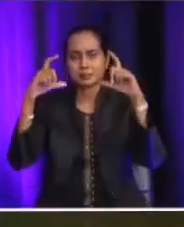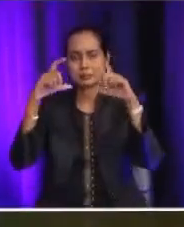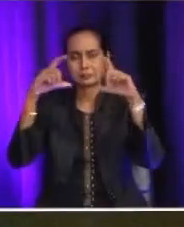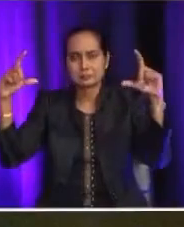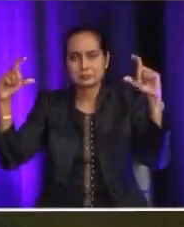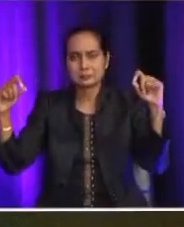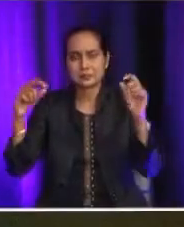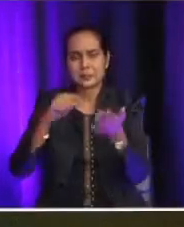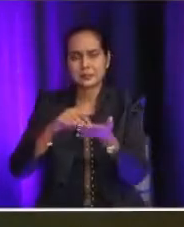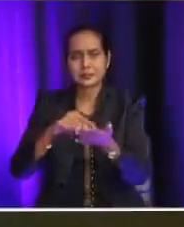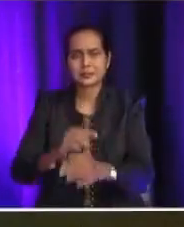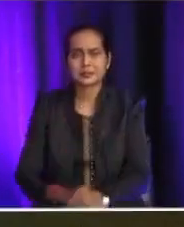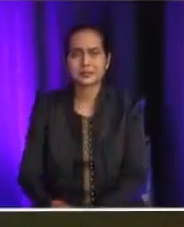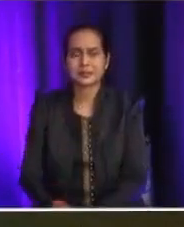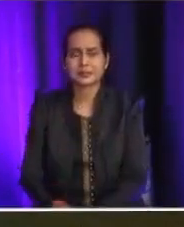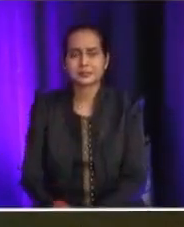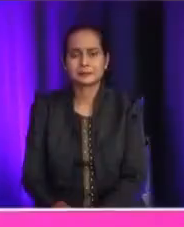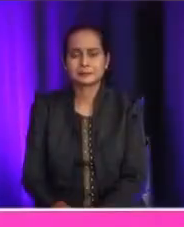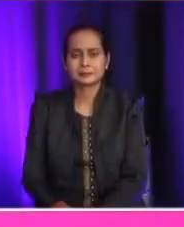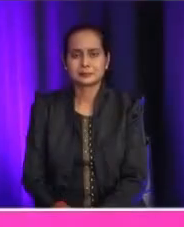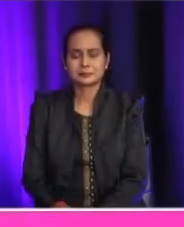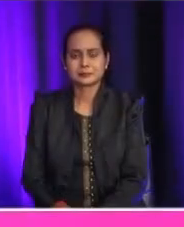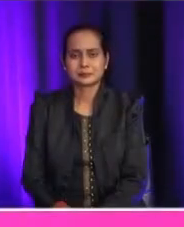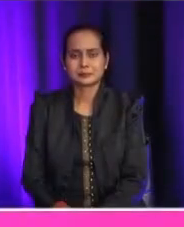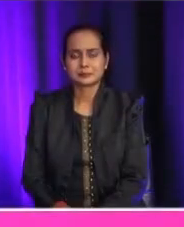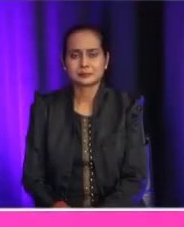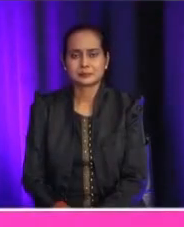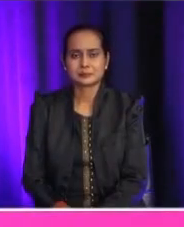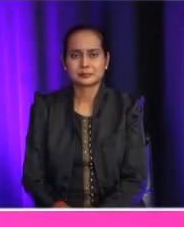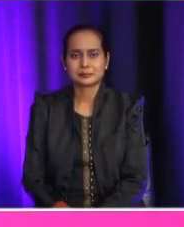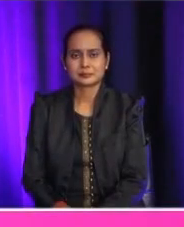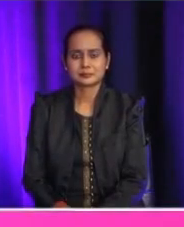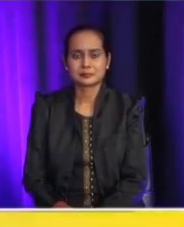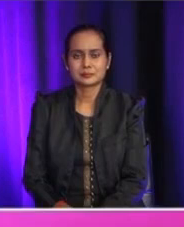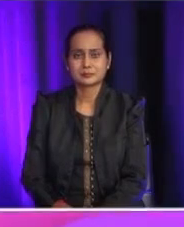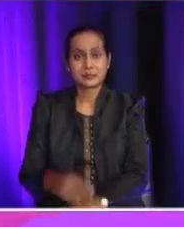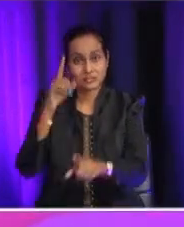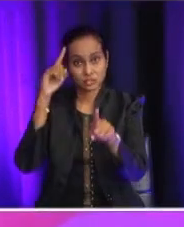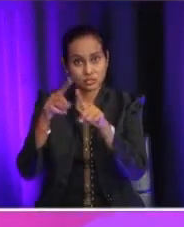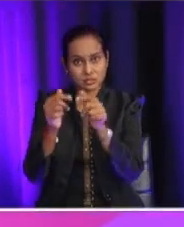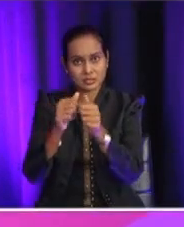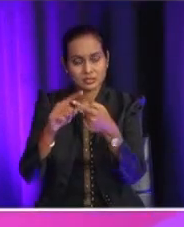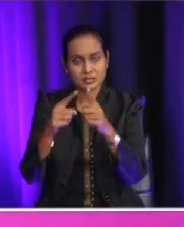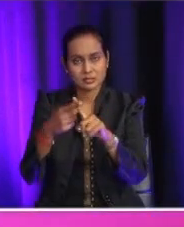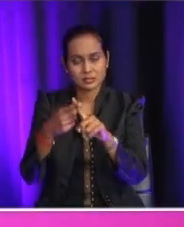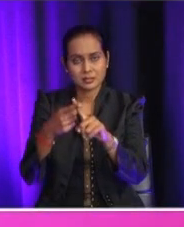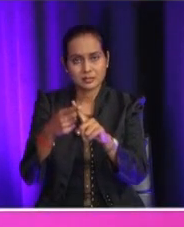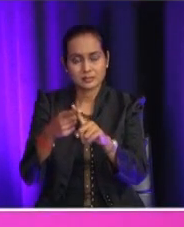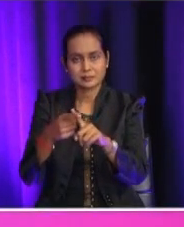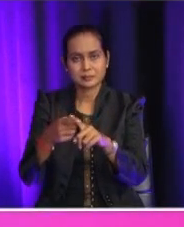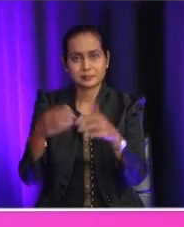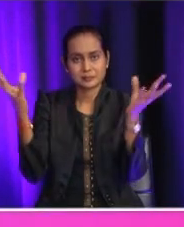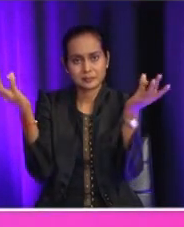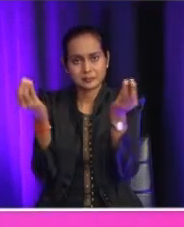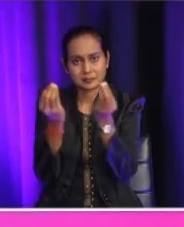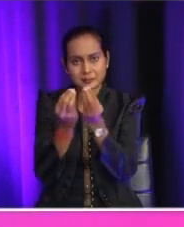nak bagi pandangan? Ilhan, silakan. Silakan, Ilhan. Saya setuju dengan Amna tadi tu cikgu. Statistik menunjukkan rakyat Malaysia